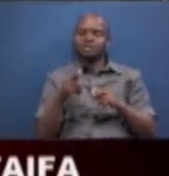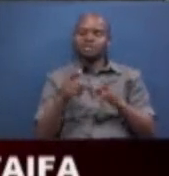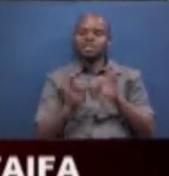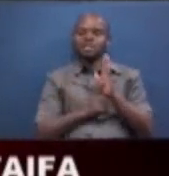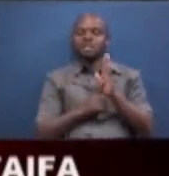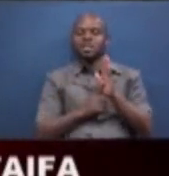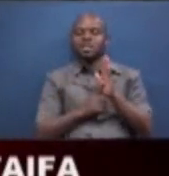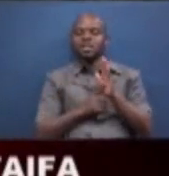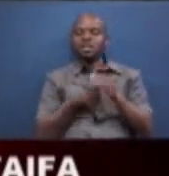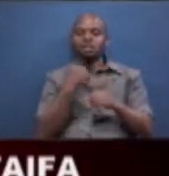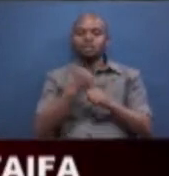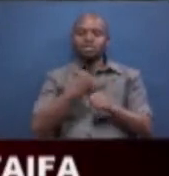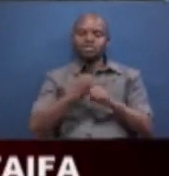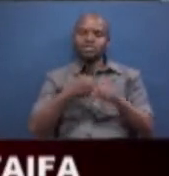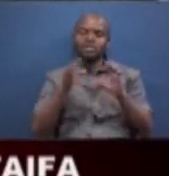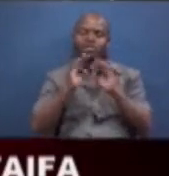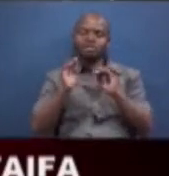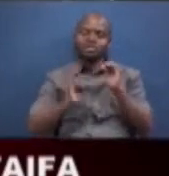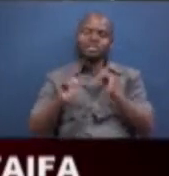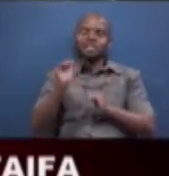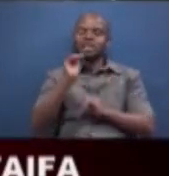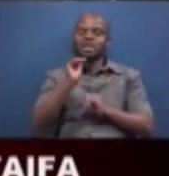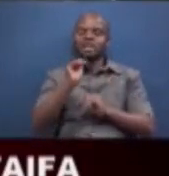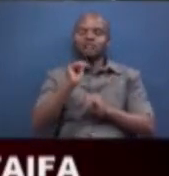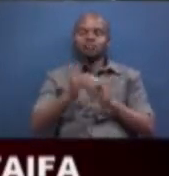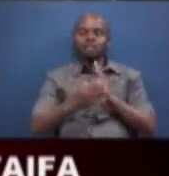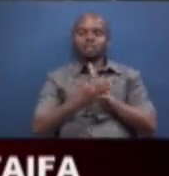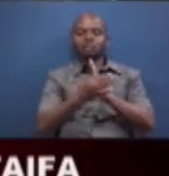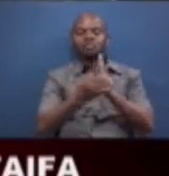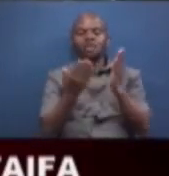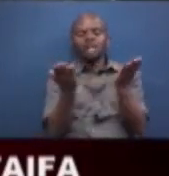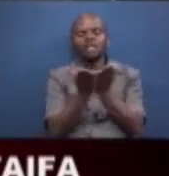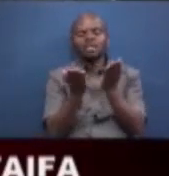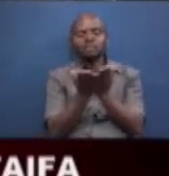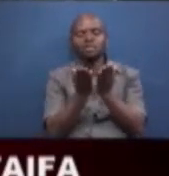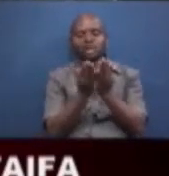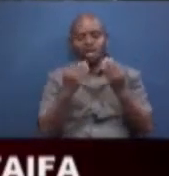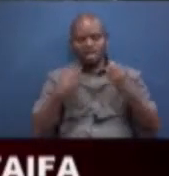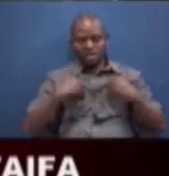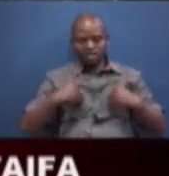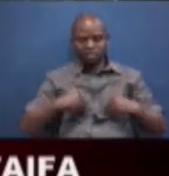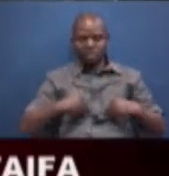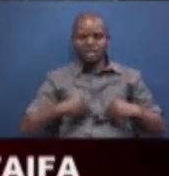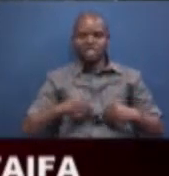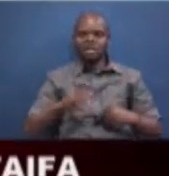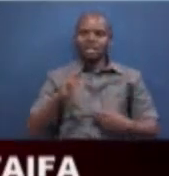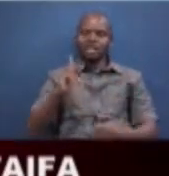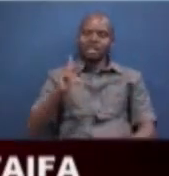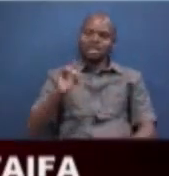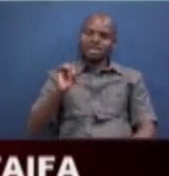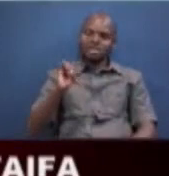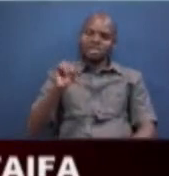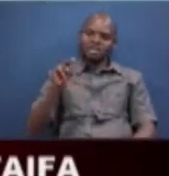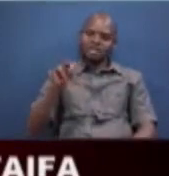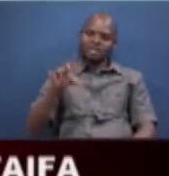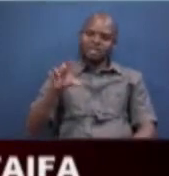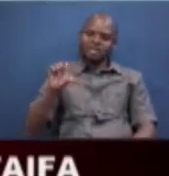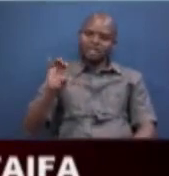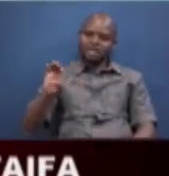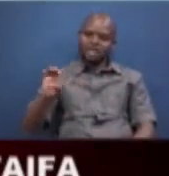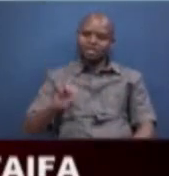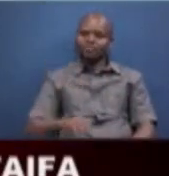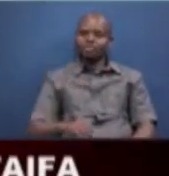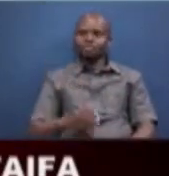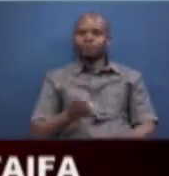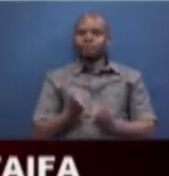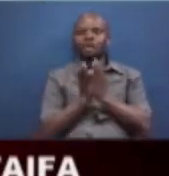cha 6 wakifanya vizuri zaidi wakiongozwa na shule ya sekondari ya Kisimire. Wadau walioko hapa